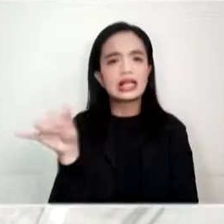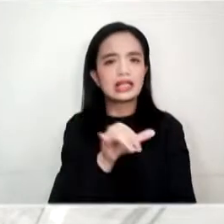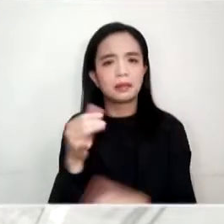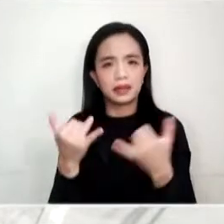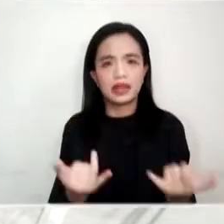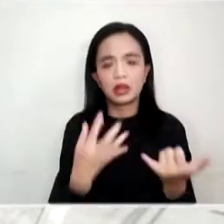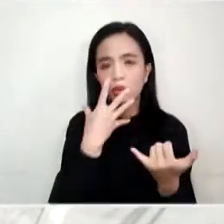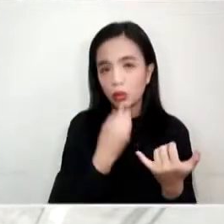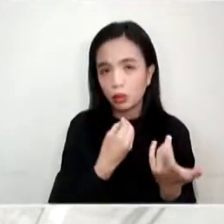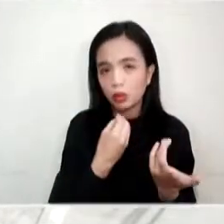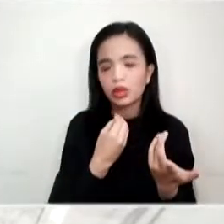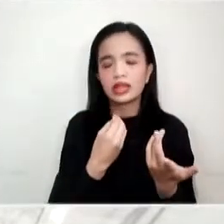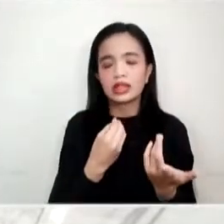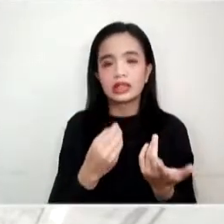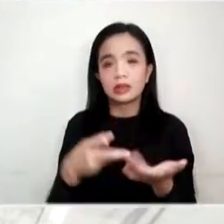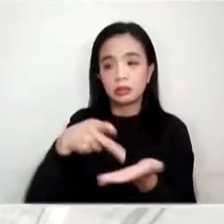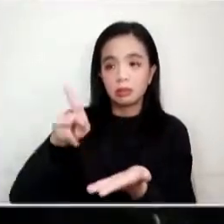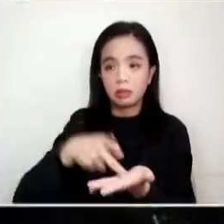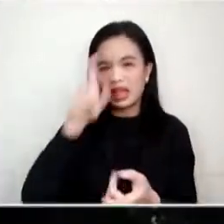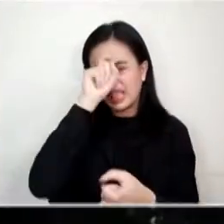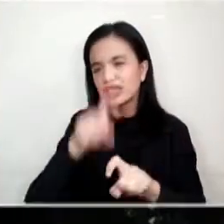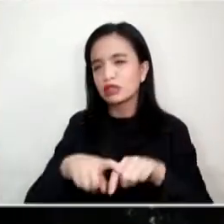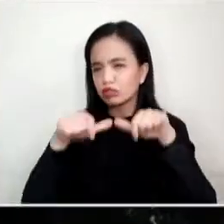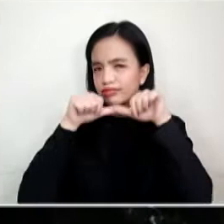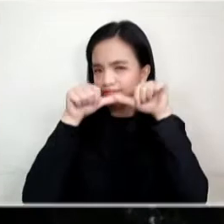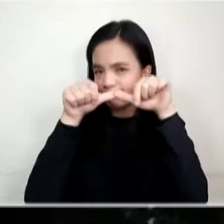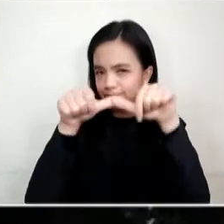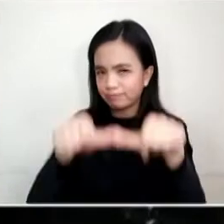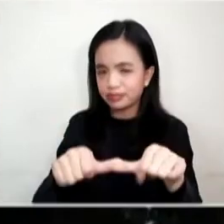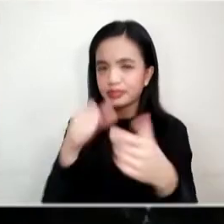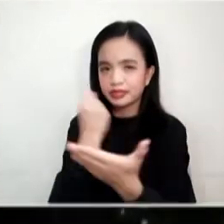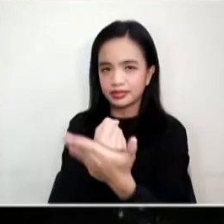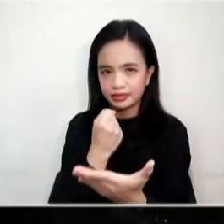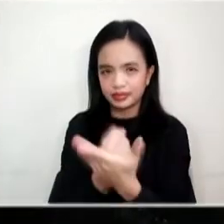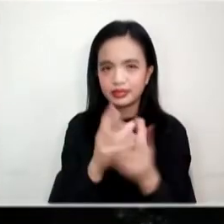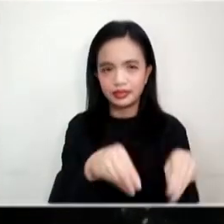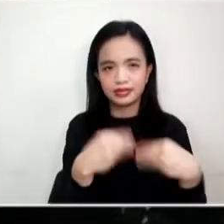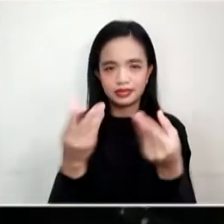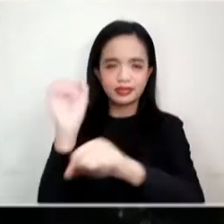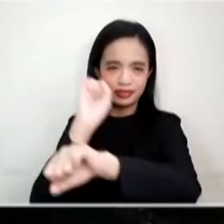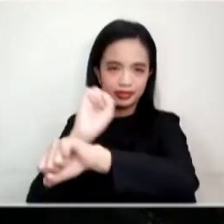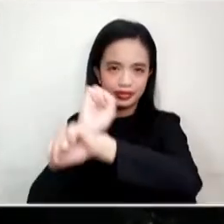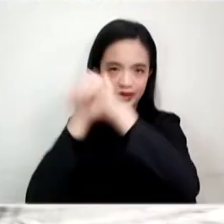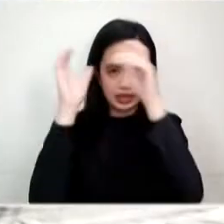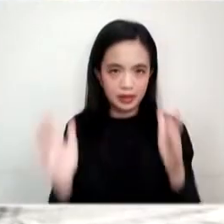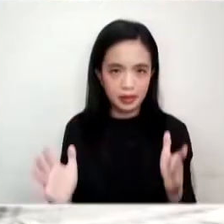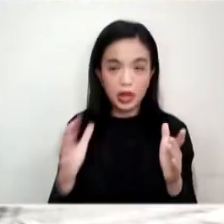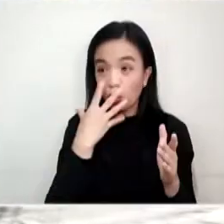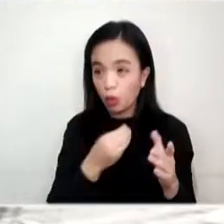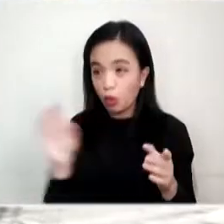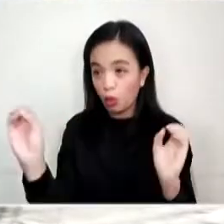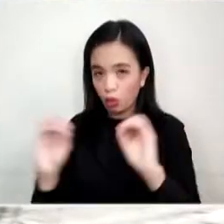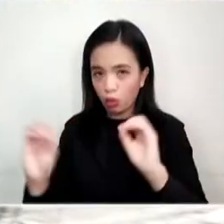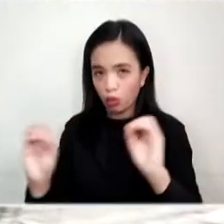iti abang da ken agtultuloy amang ipapa iti sweldo dagiti empleyado da anaawanan met iti